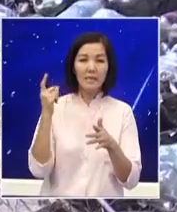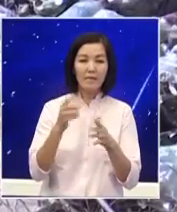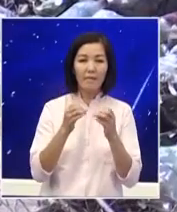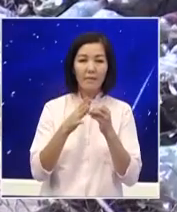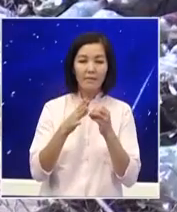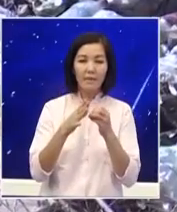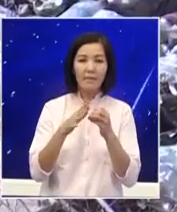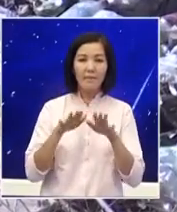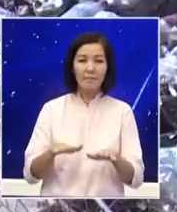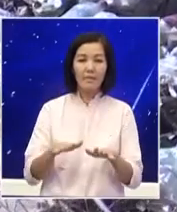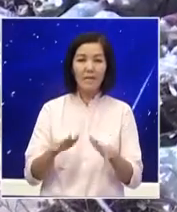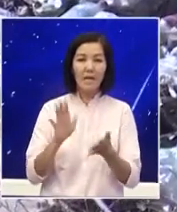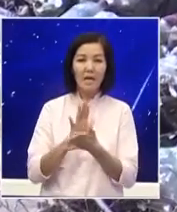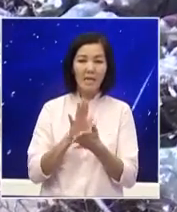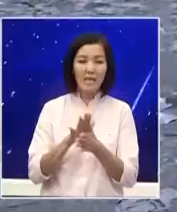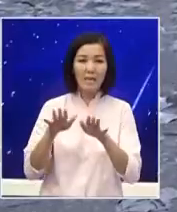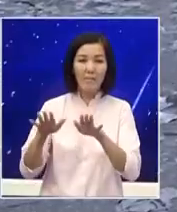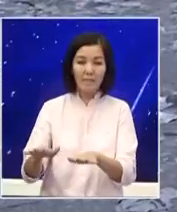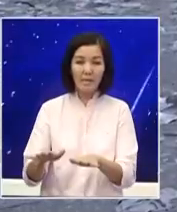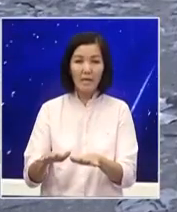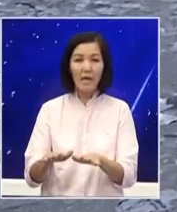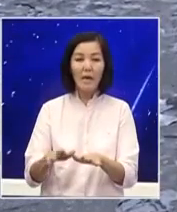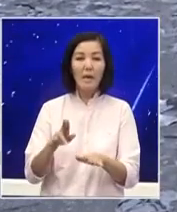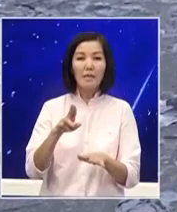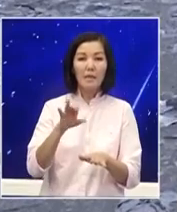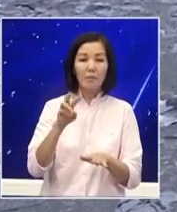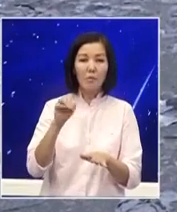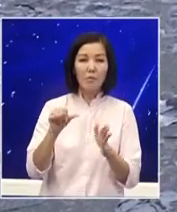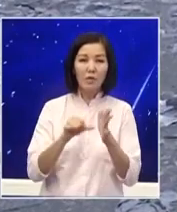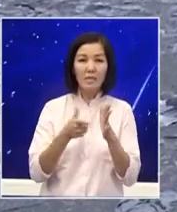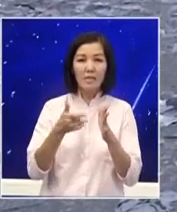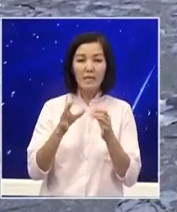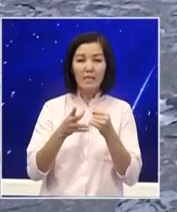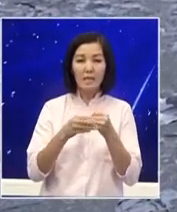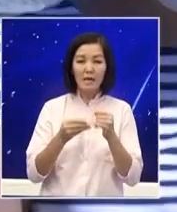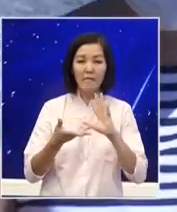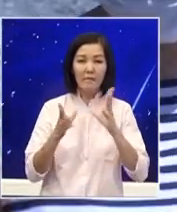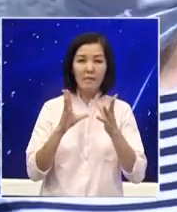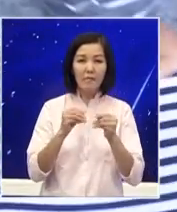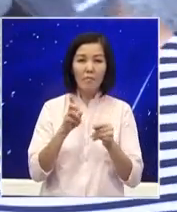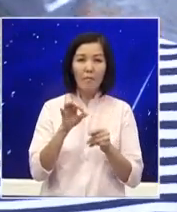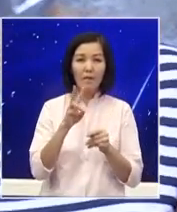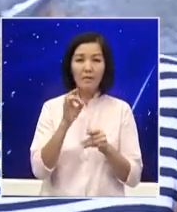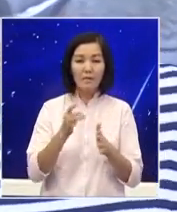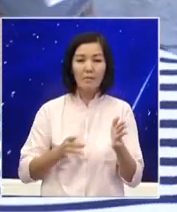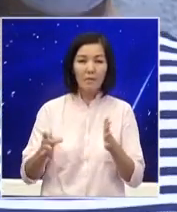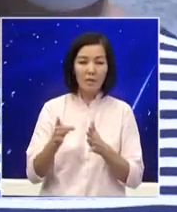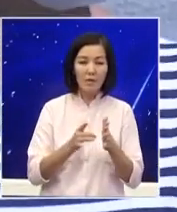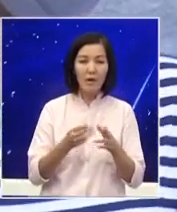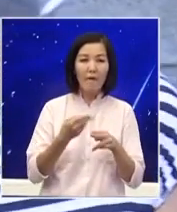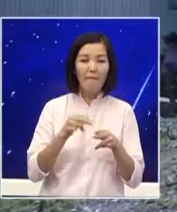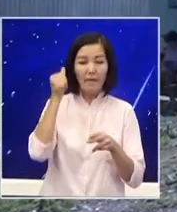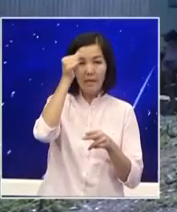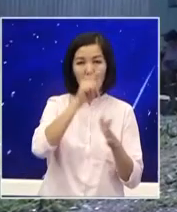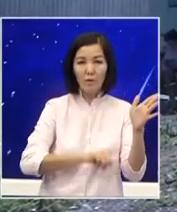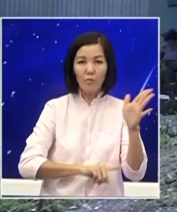18 мест хранения мусора местный типовой полигон ты была площадью в шесть гектар расположен bold xcom сельском округе в нынешнем году здесь